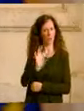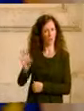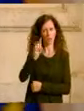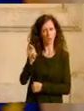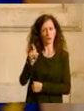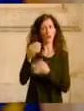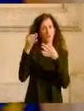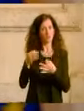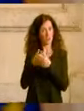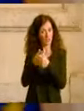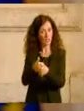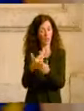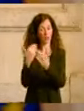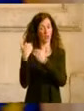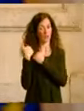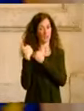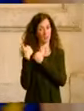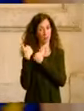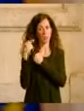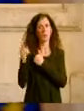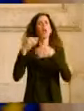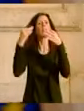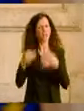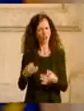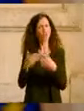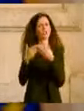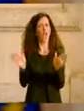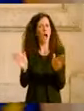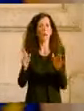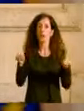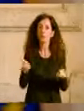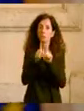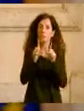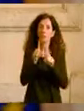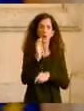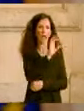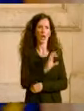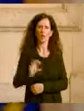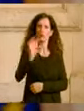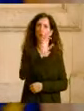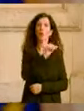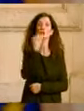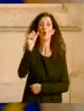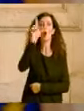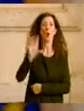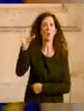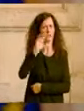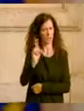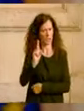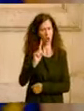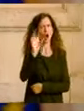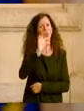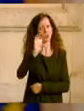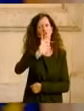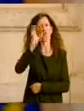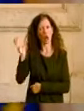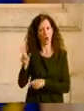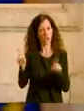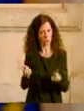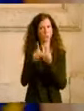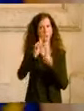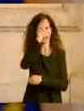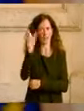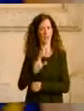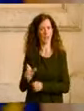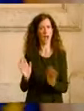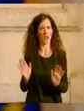di responsabilità, decidere di aprire, come ogni regione però, non parliamo solo della Lombardia. Ogni regione,